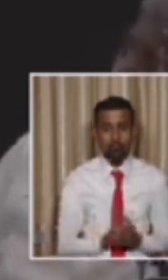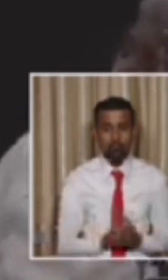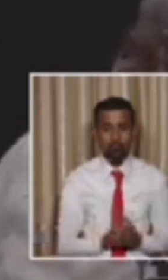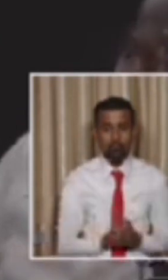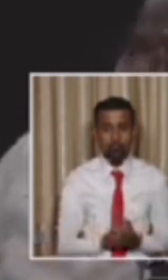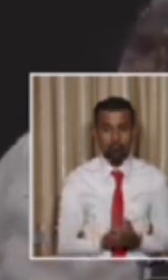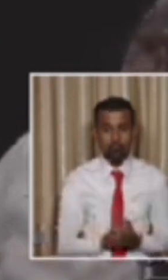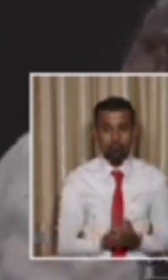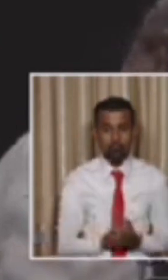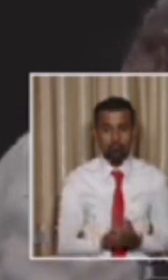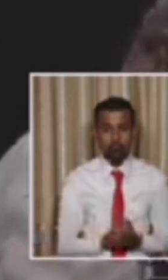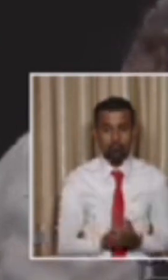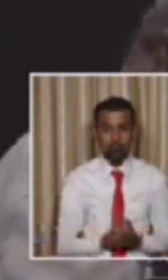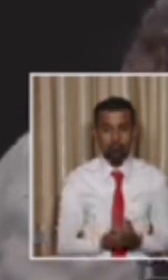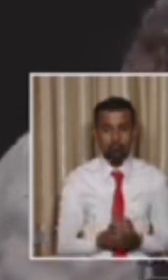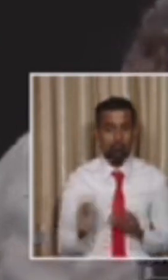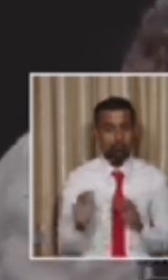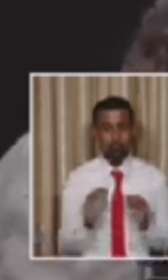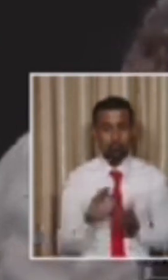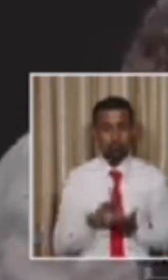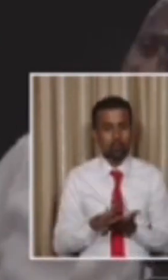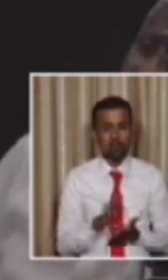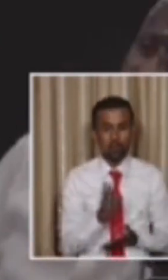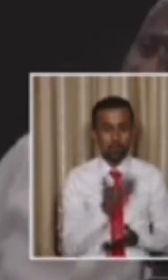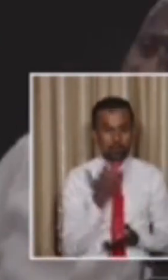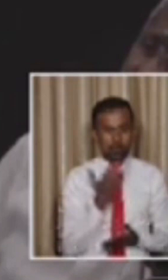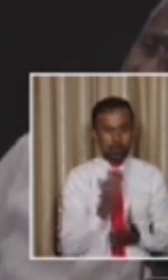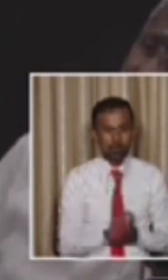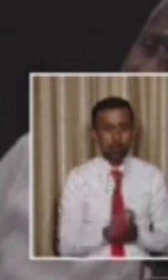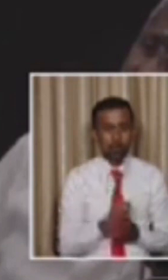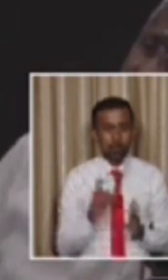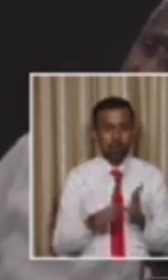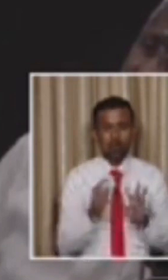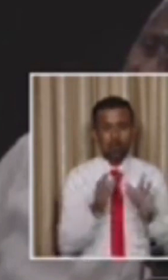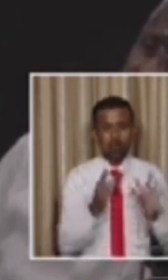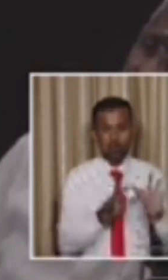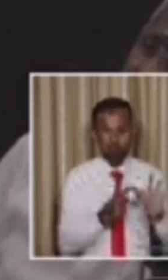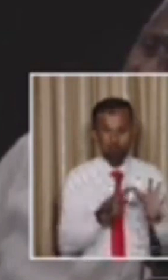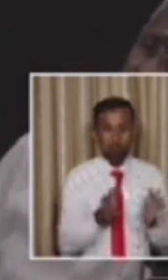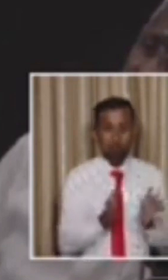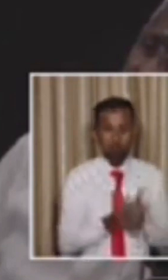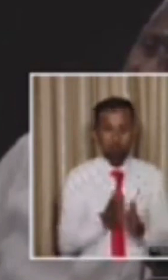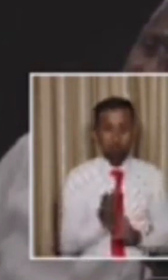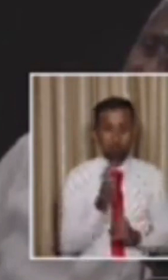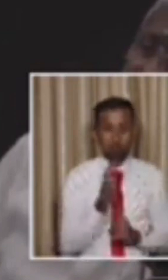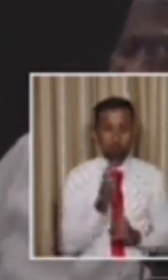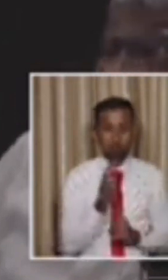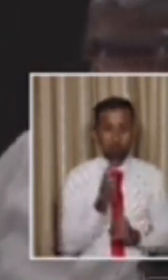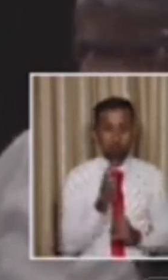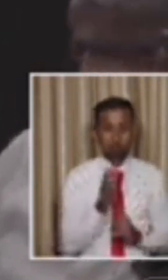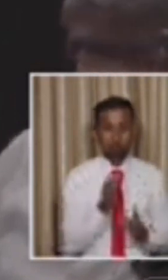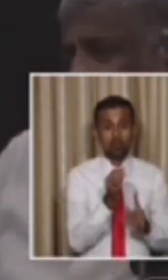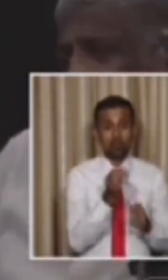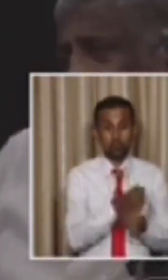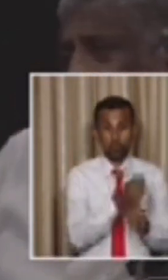මේ පිළිබඳව තීන්දුවක් ගන්න පුළුවන්. ඉතින් ඒ නිසා ඕප් කමිටුවේ සභාපතිපත් කරන්නේ ජනාධිපතිවරයා හෝ